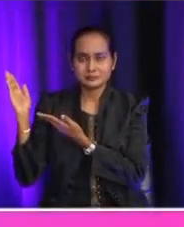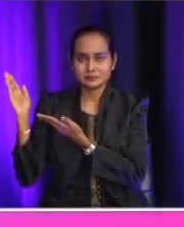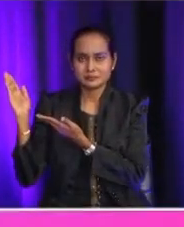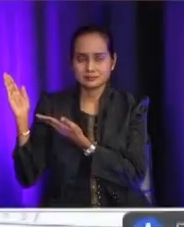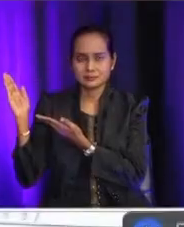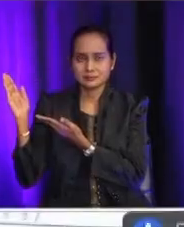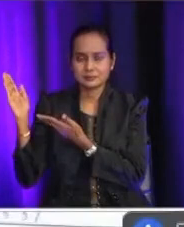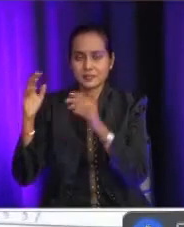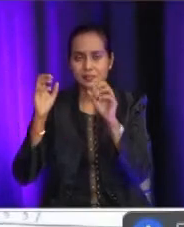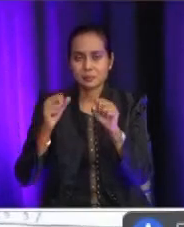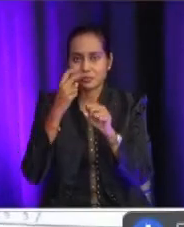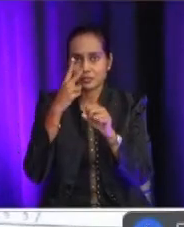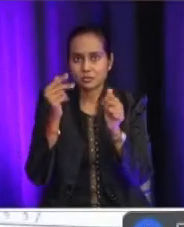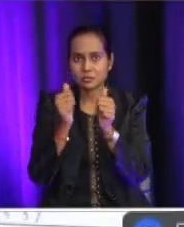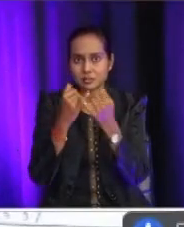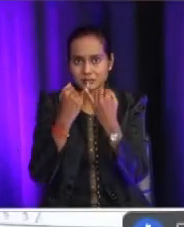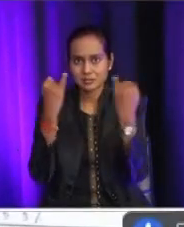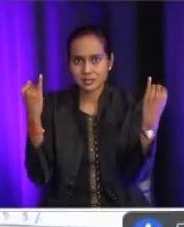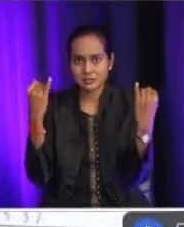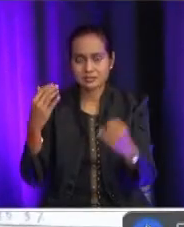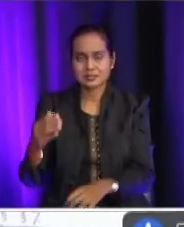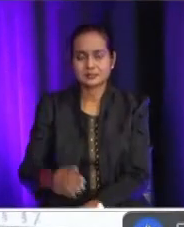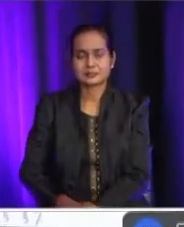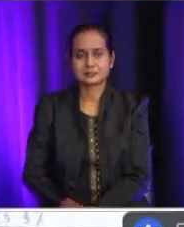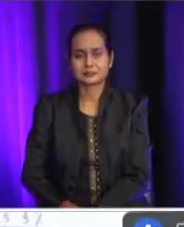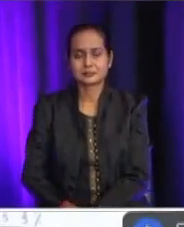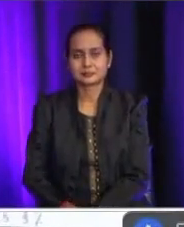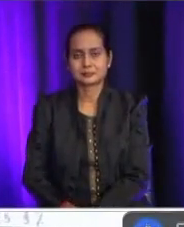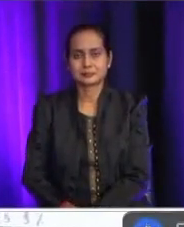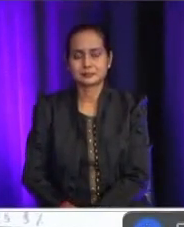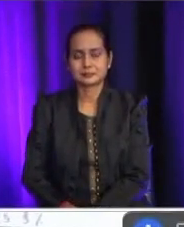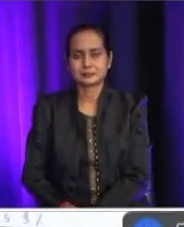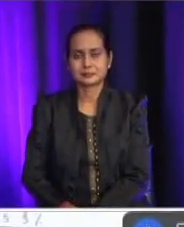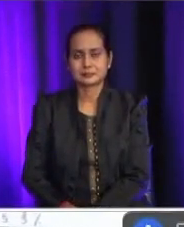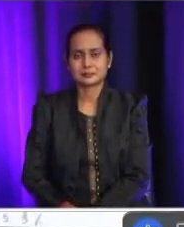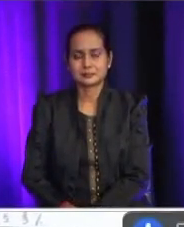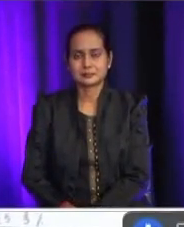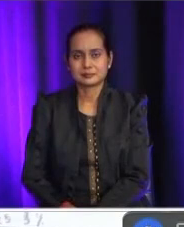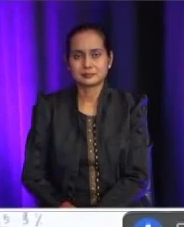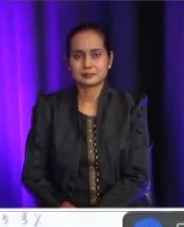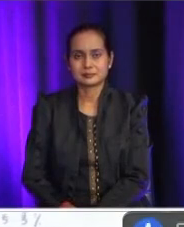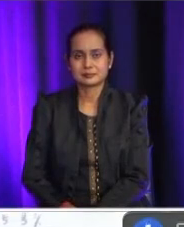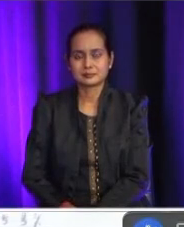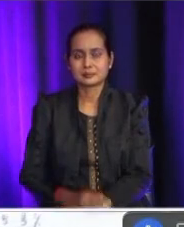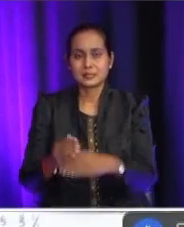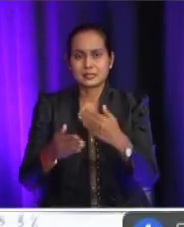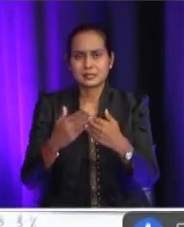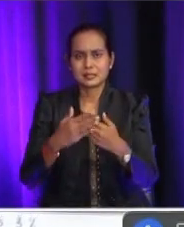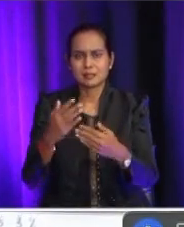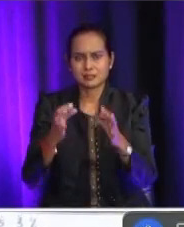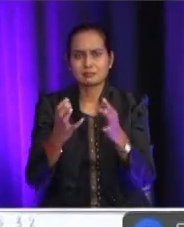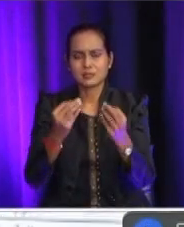tadi mempunyai berapa peratus sehinggalah ke jurnal. Betul cikgu? Ya, betul. Okay. Jadi senanglah kalau dia nak